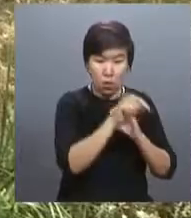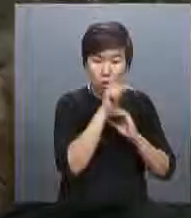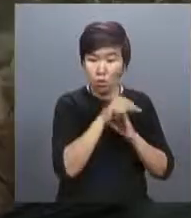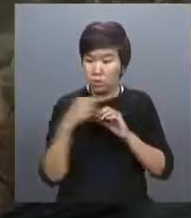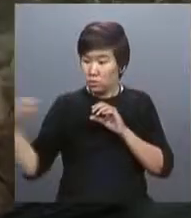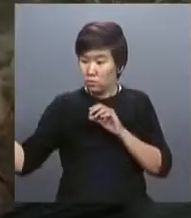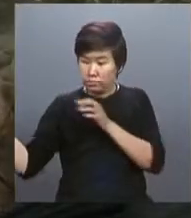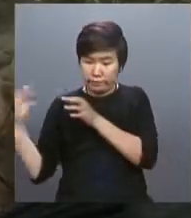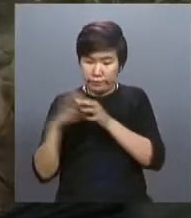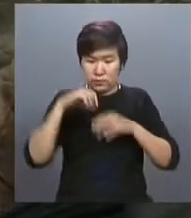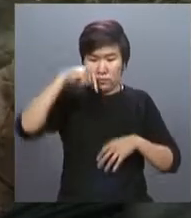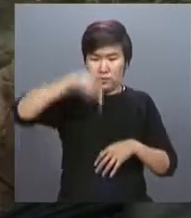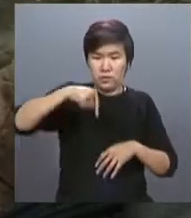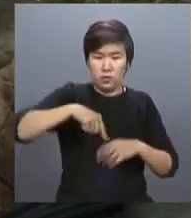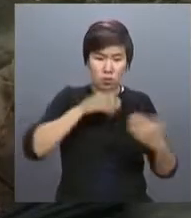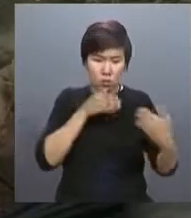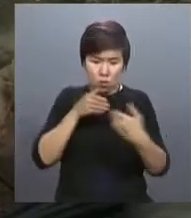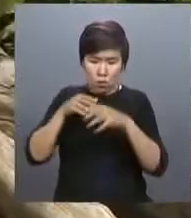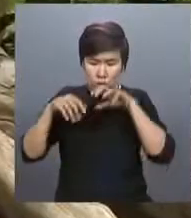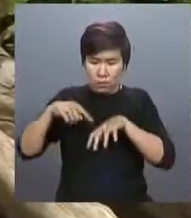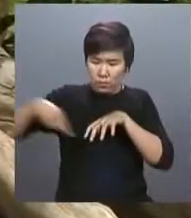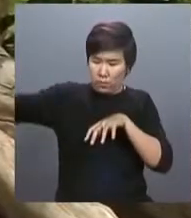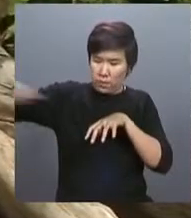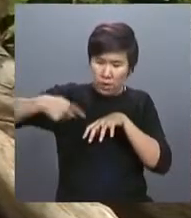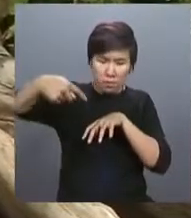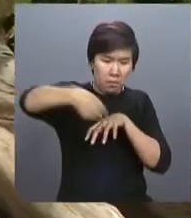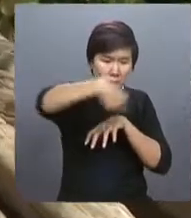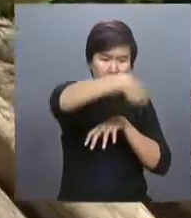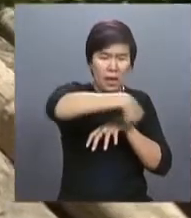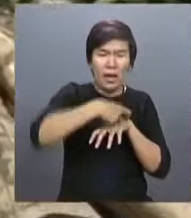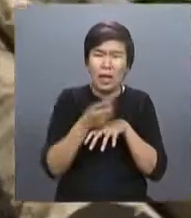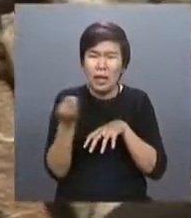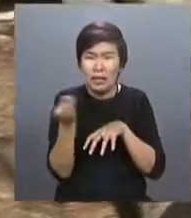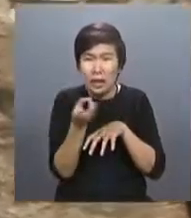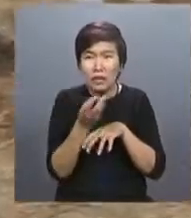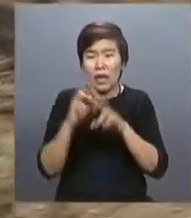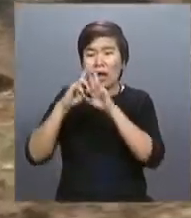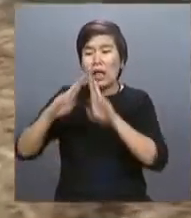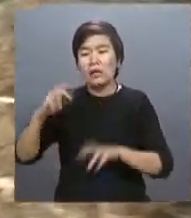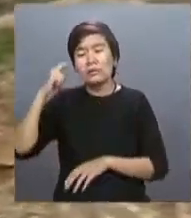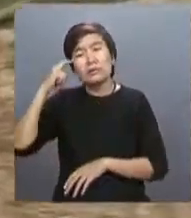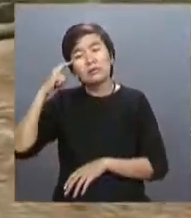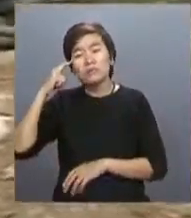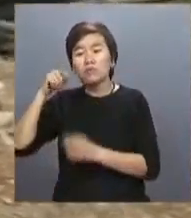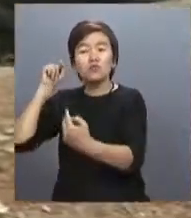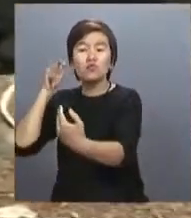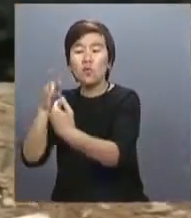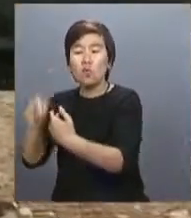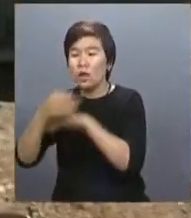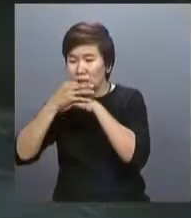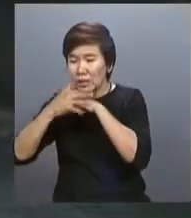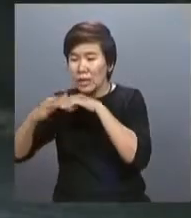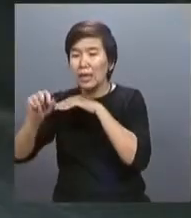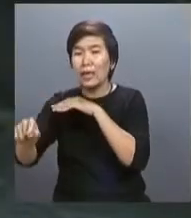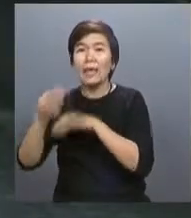งนี้สถานประกอบการส่วนใหญ่จึงเลือกที่จะระบายน้ำลงท่อระบายน้ำที่ต่อตรงลงสู่ทะเลทำให้ปริมาณน้